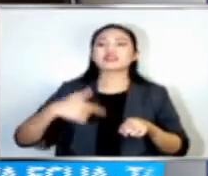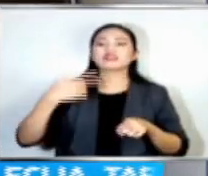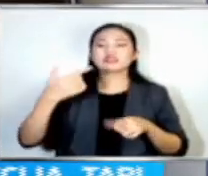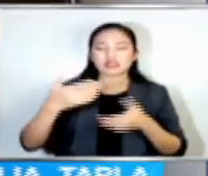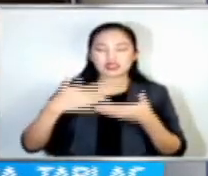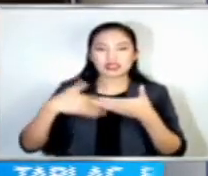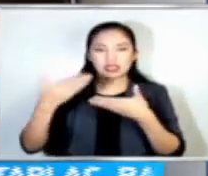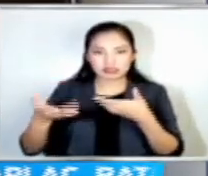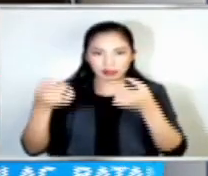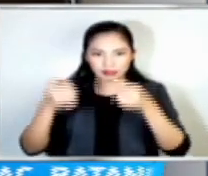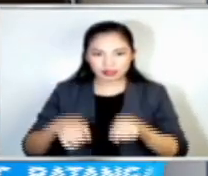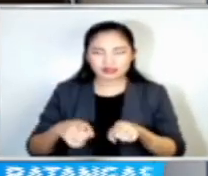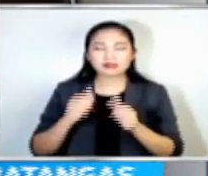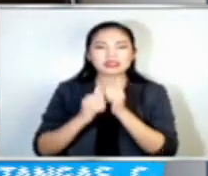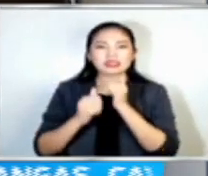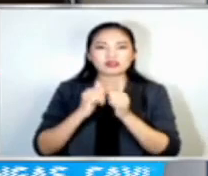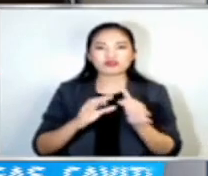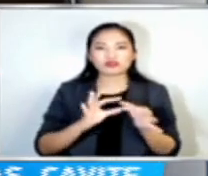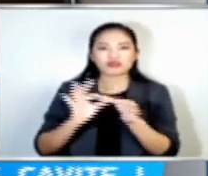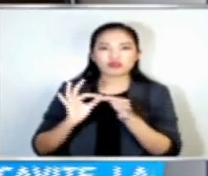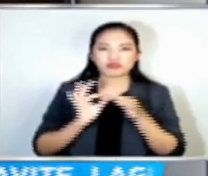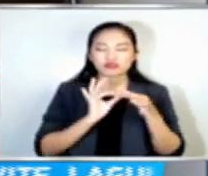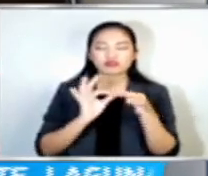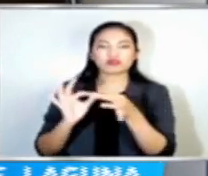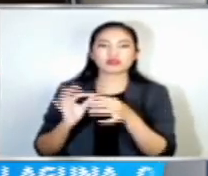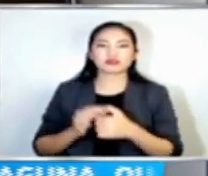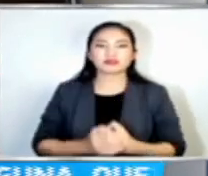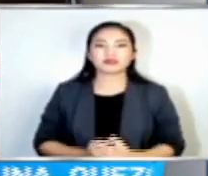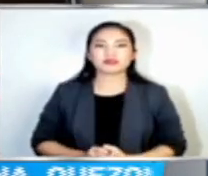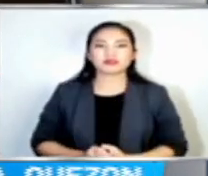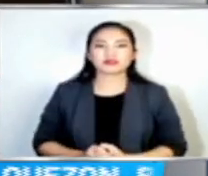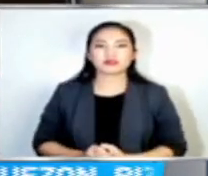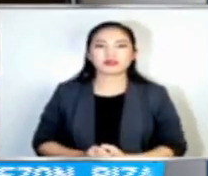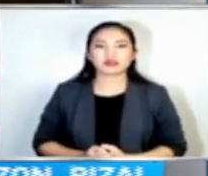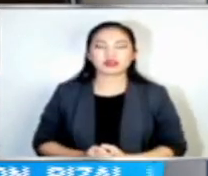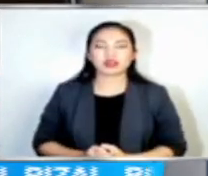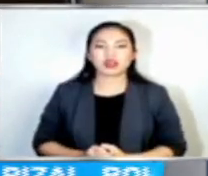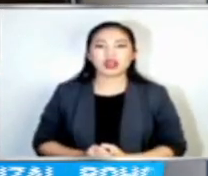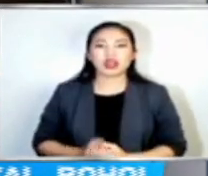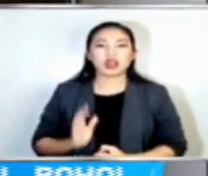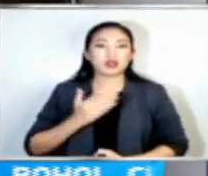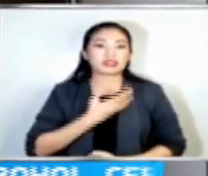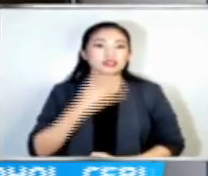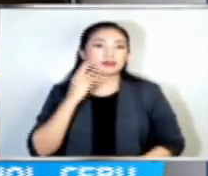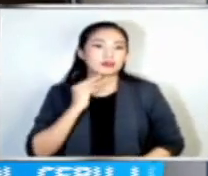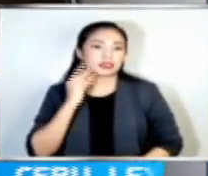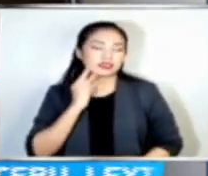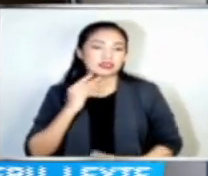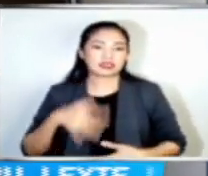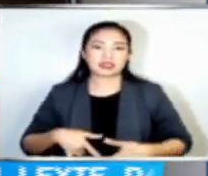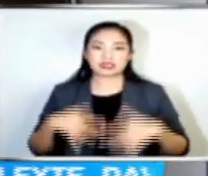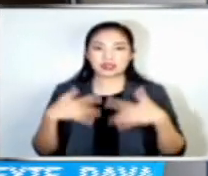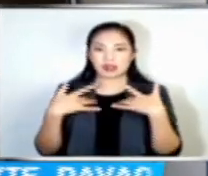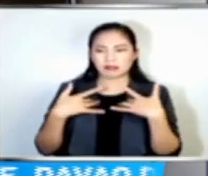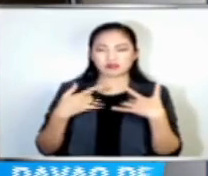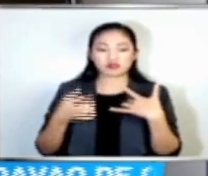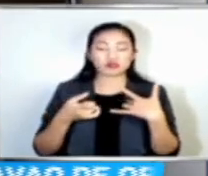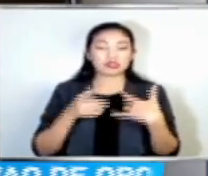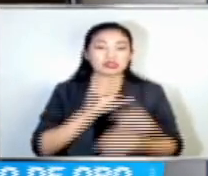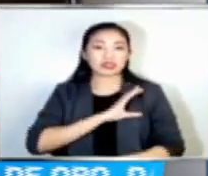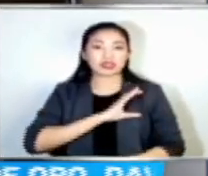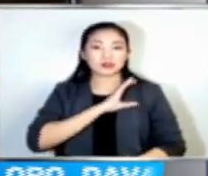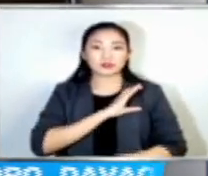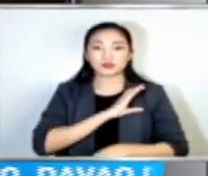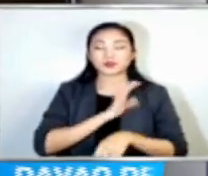kung paano yung mga nangyayari sa buhay ng mga bida sa storya is